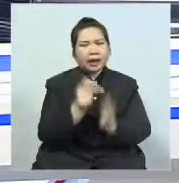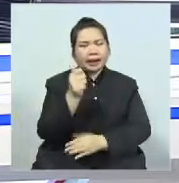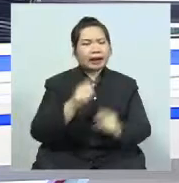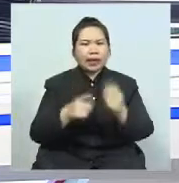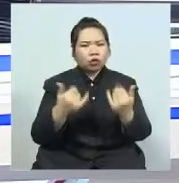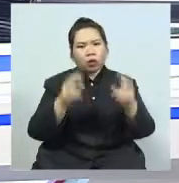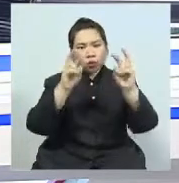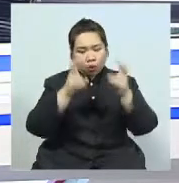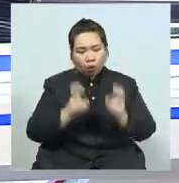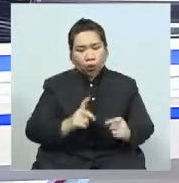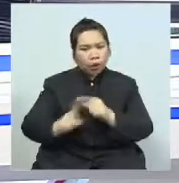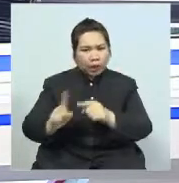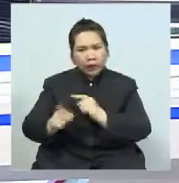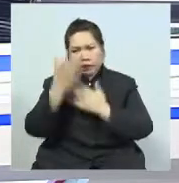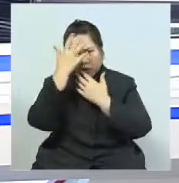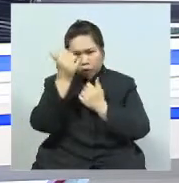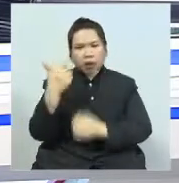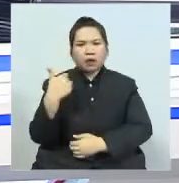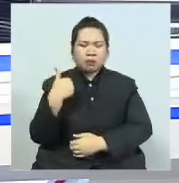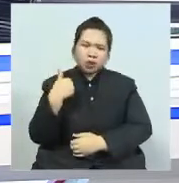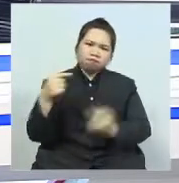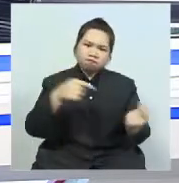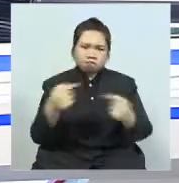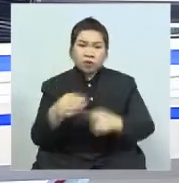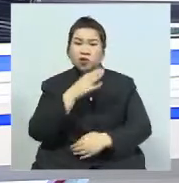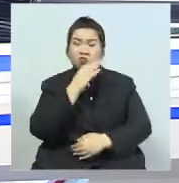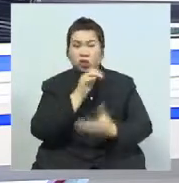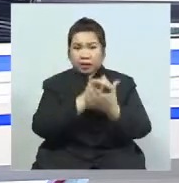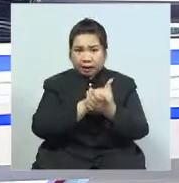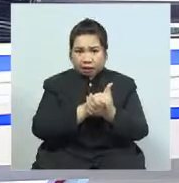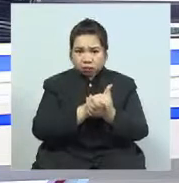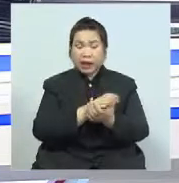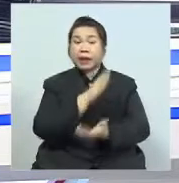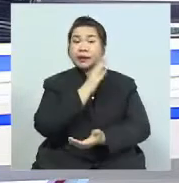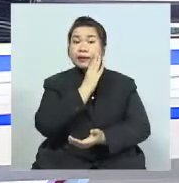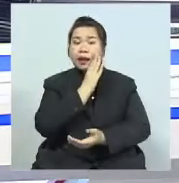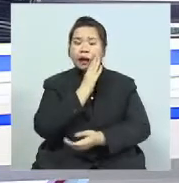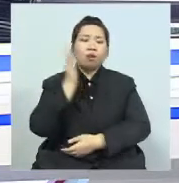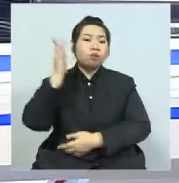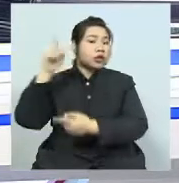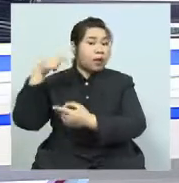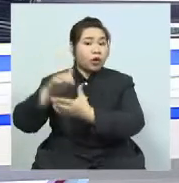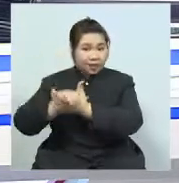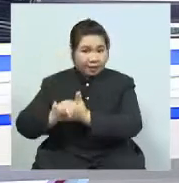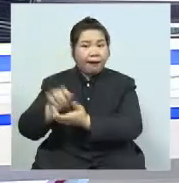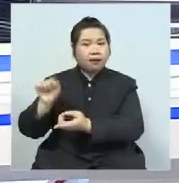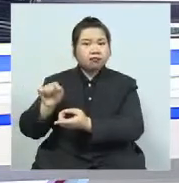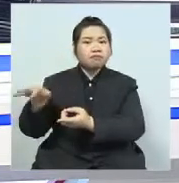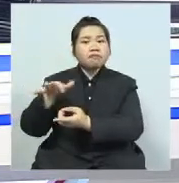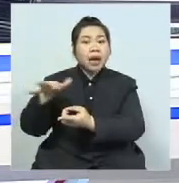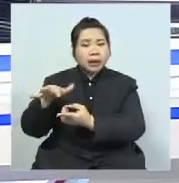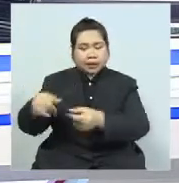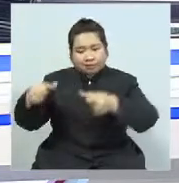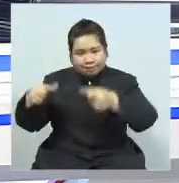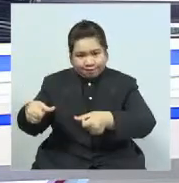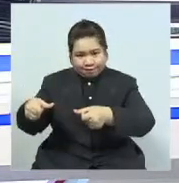ยังมีอีกหลายประเด็นที่น่าสนใจยังเป็นข้อถกเถียงกันอยู่ว่าจริงๆแล้วถ้าแต่งงานกันไปถ้าเป็นคู่สมรสตามปกติธรรมดาชายและหญิงเขาก็จะมี